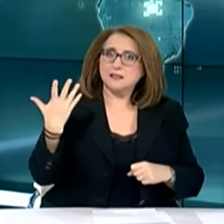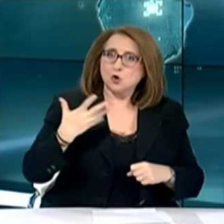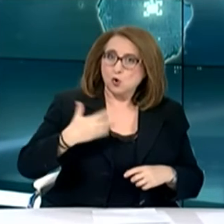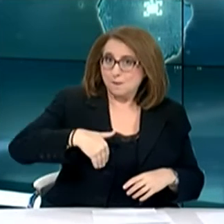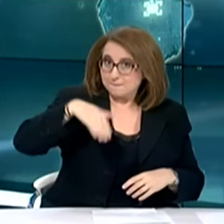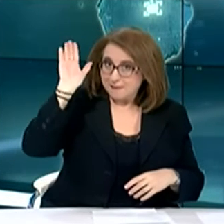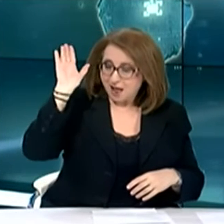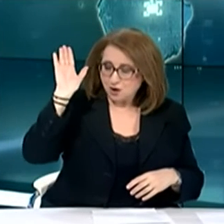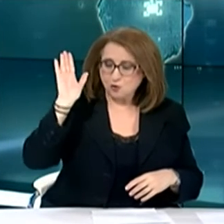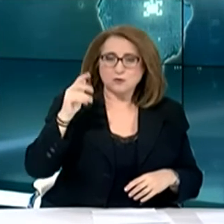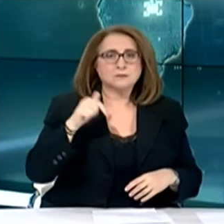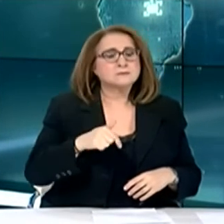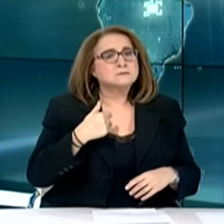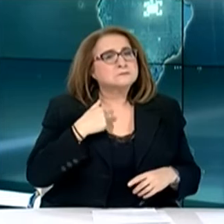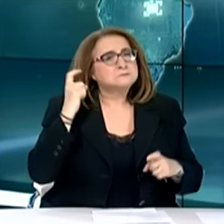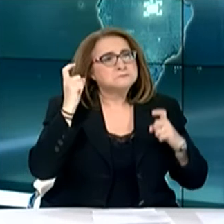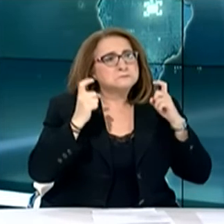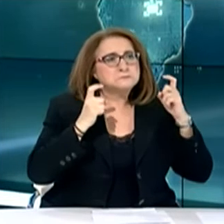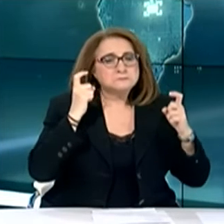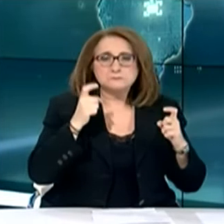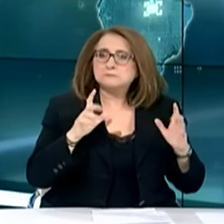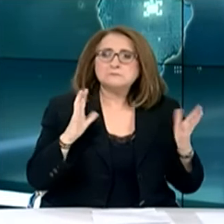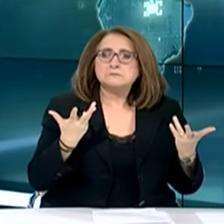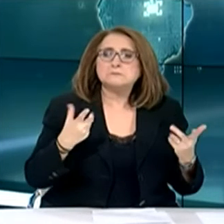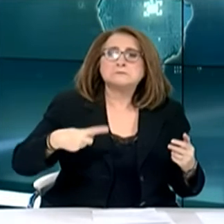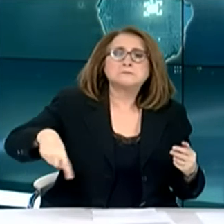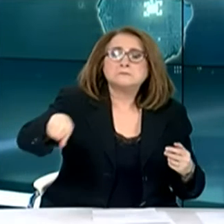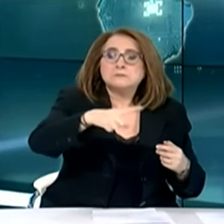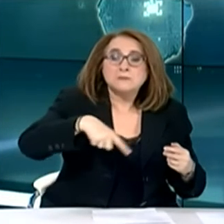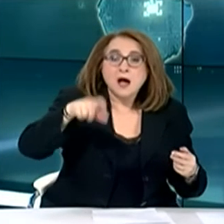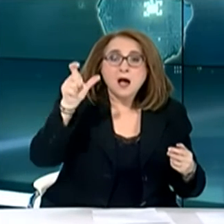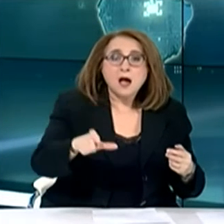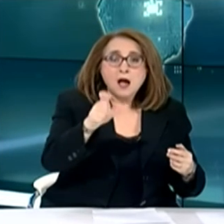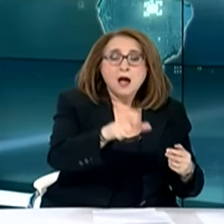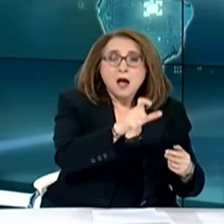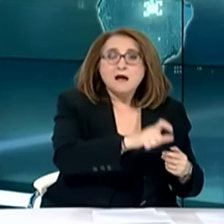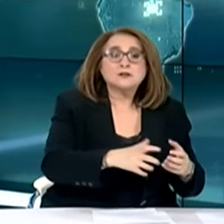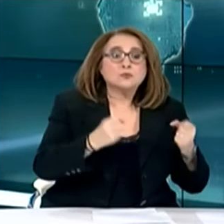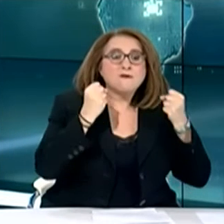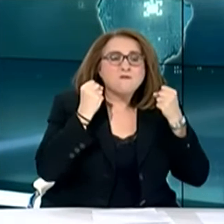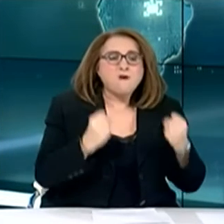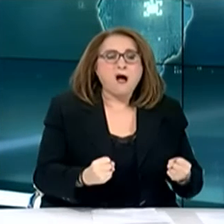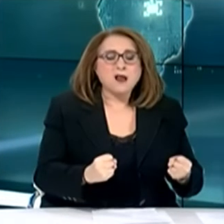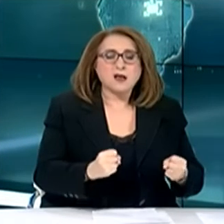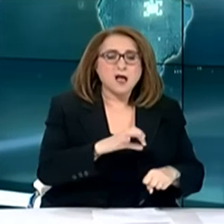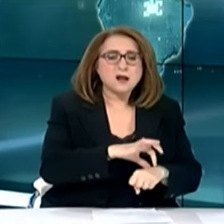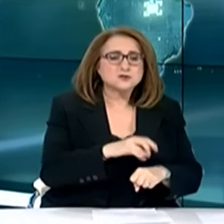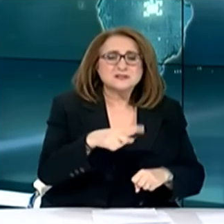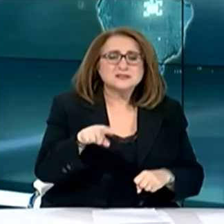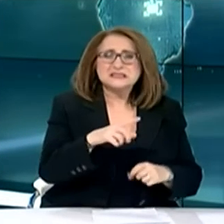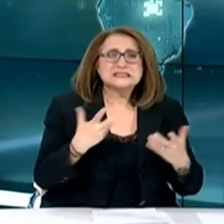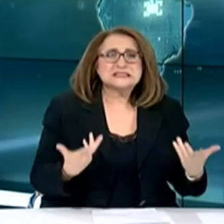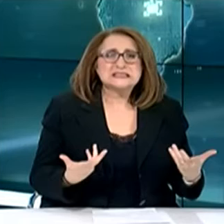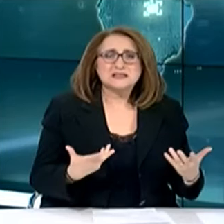σωστά. Όσον αφορά τα ποιοτικά χαρακτηριστικά των ασθενών που νοσούν με βαριά συμπτωματολογία, είπατε ότι